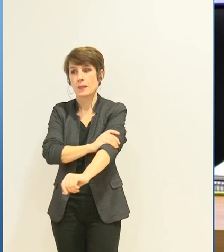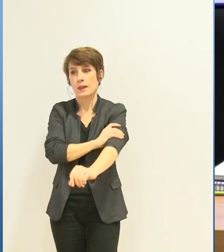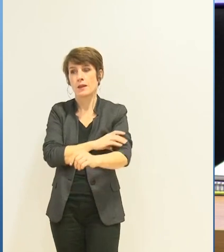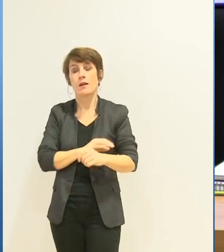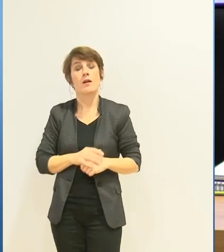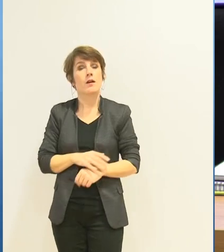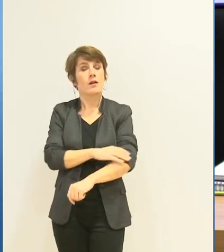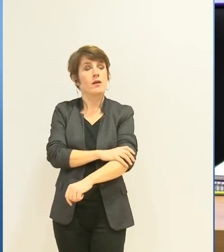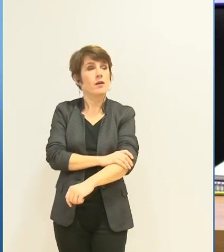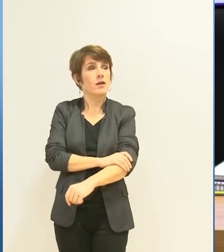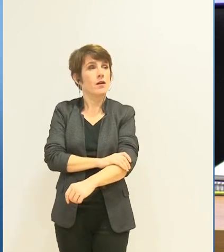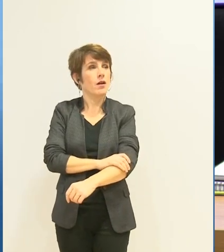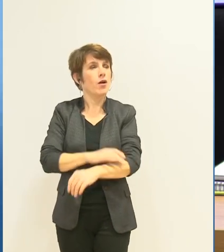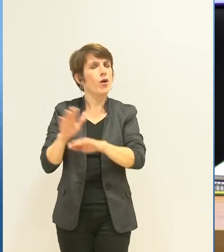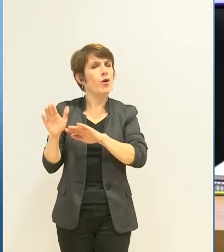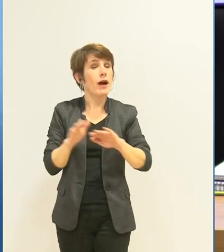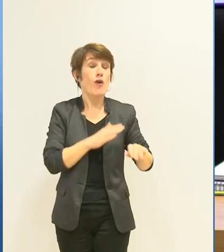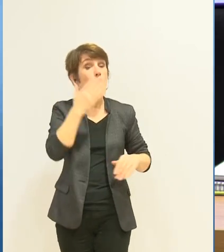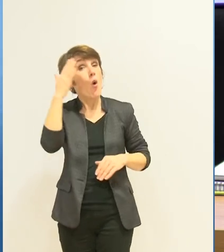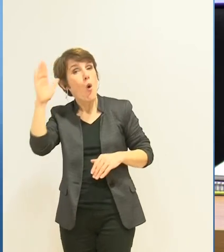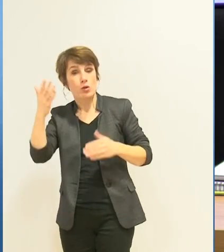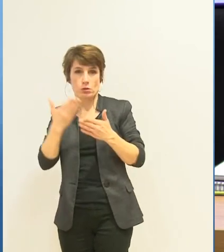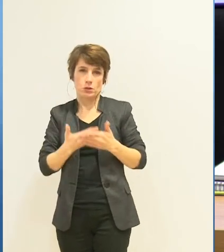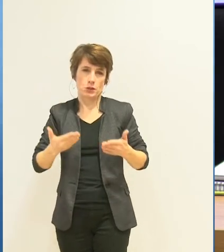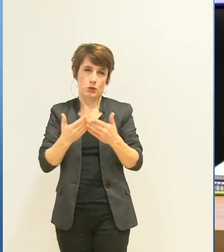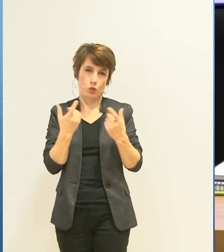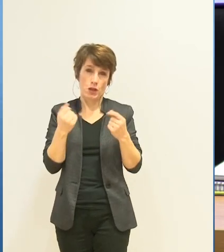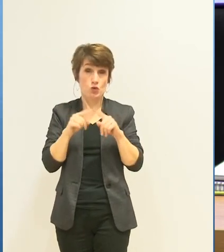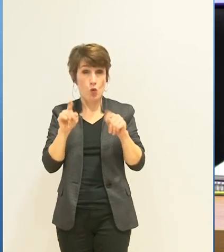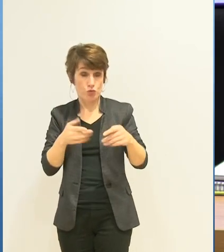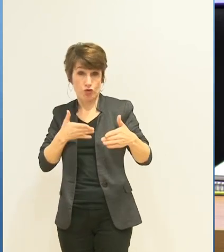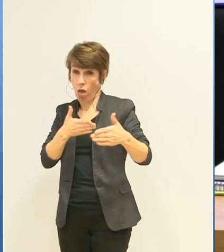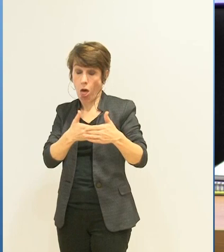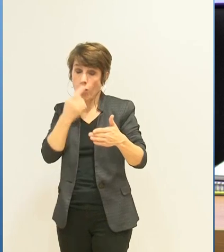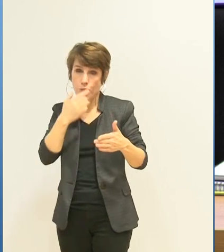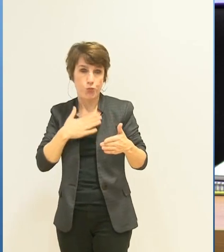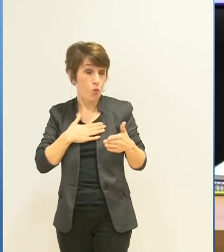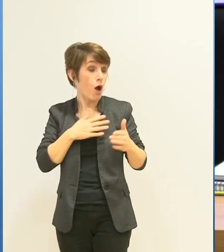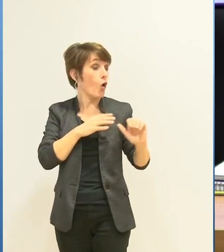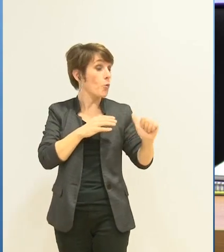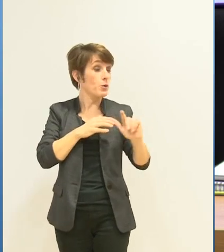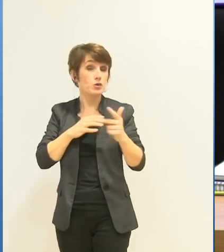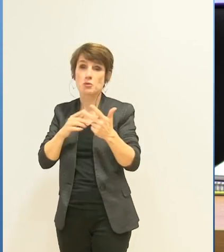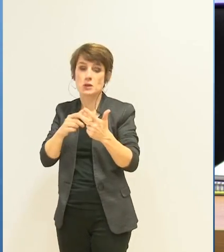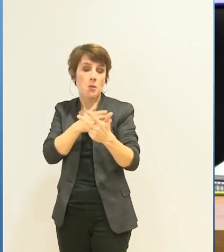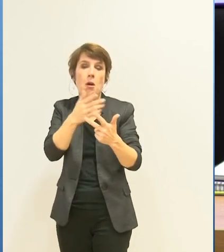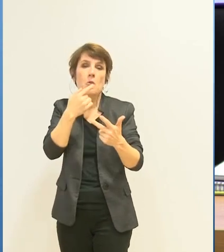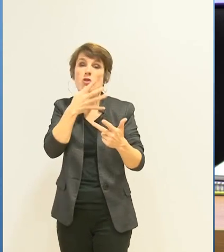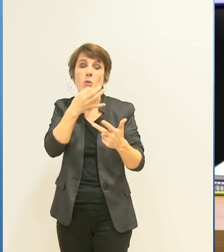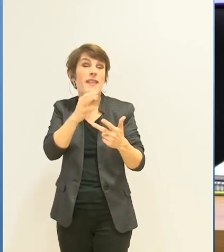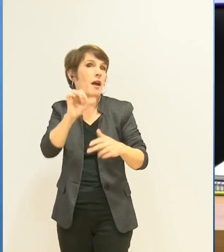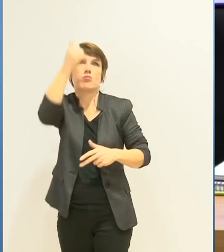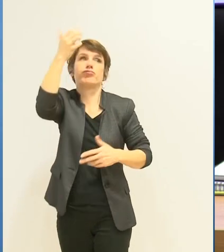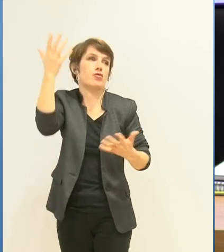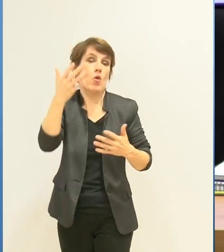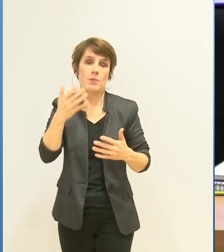on évoquer ou une autre je ne saurais la ligue et archiver les unes vis-à-vis des autres je veux dire que celle là